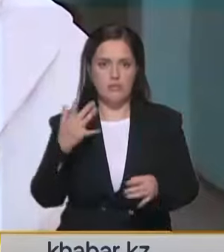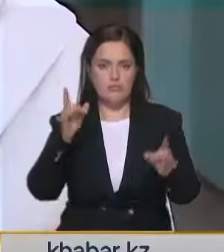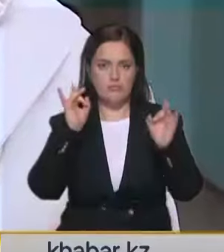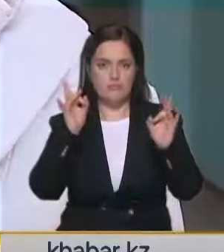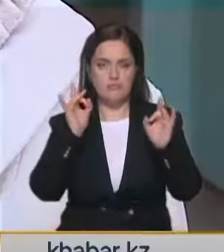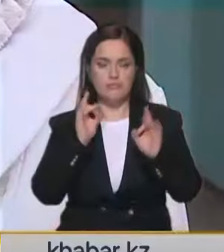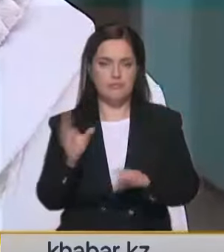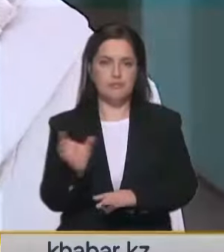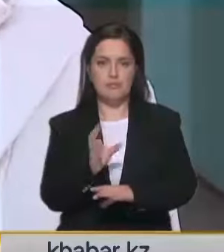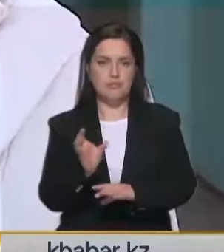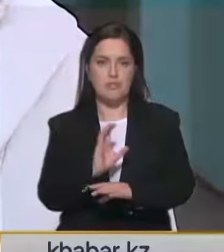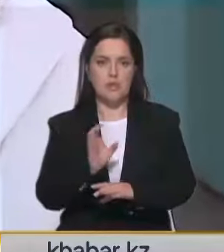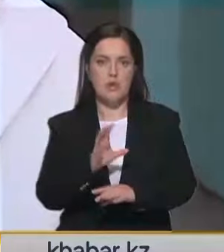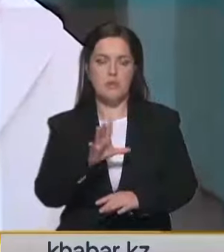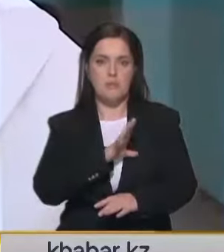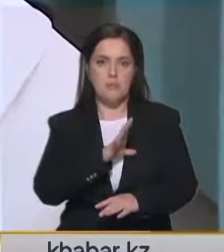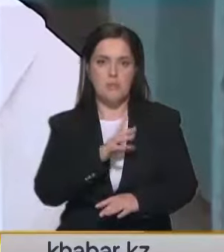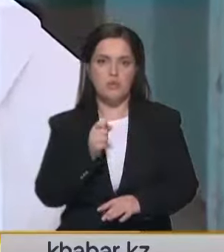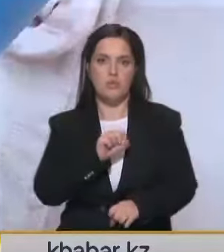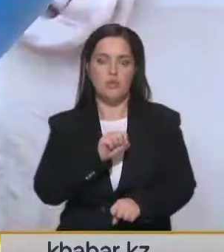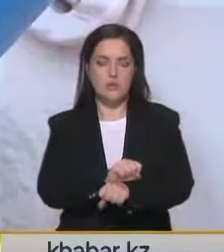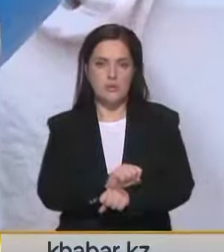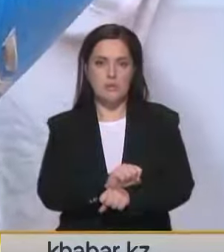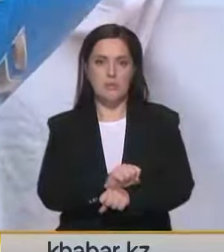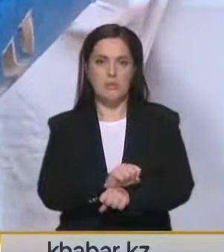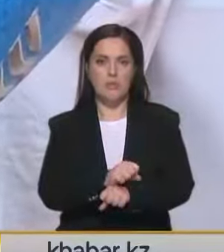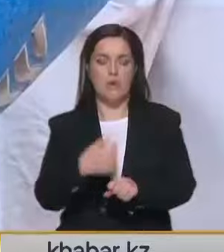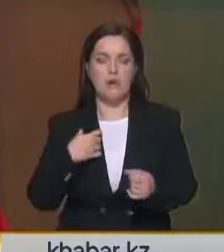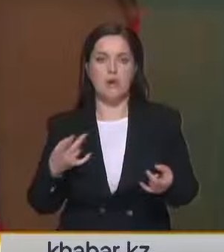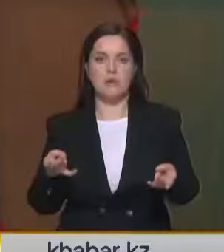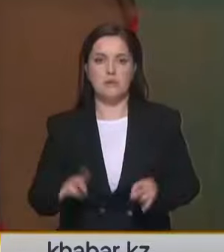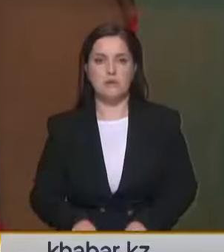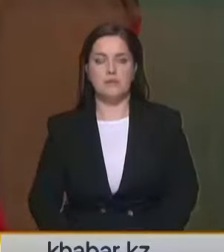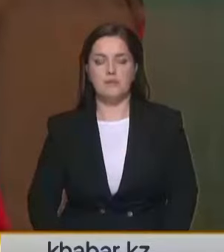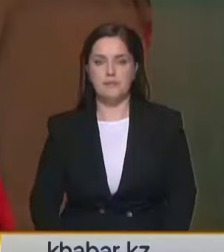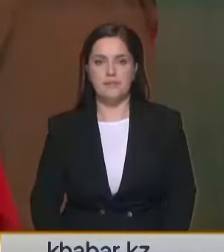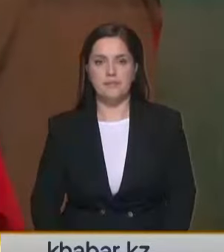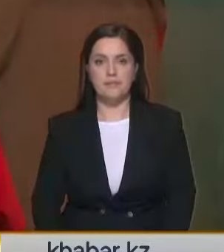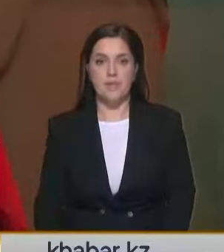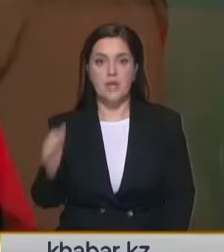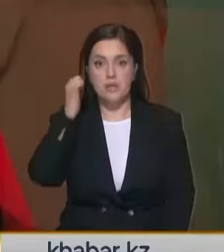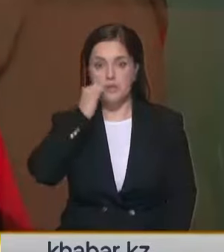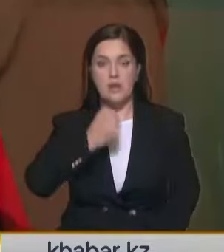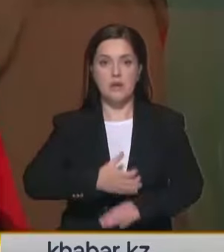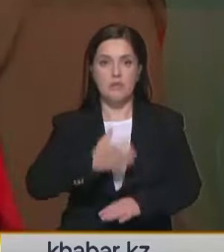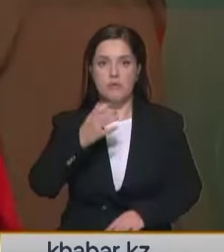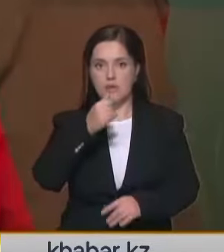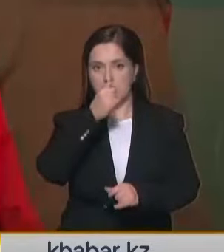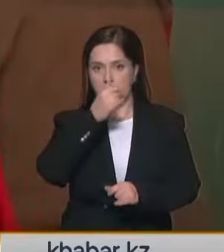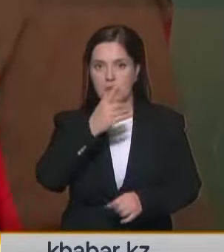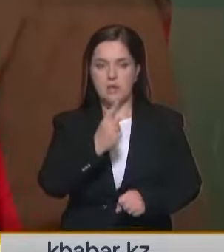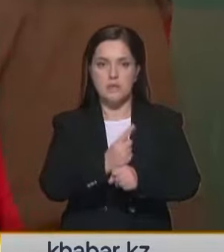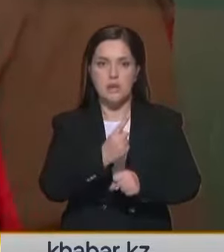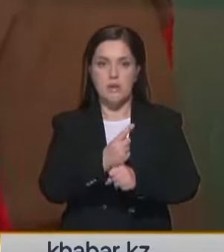там. Где-то как-то у меня было такое, что остановился. Я застряла в лифте. Лифт старый, я не могу запустить, потому что ни одна организация не